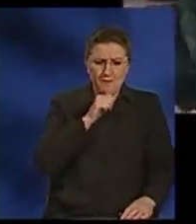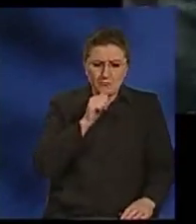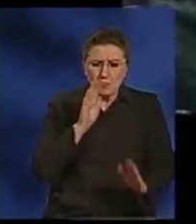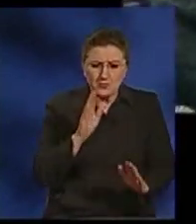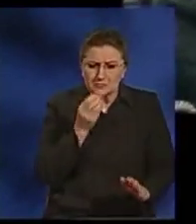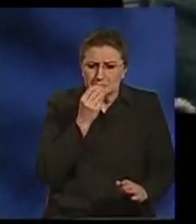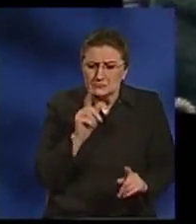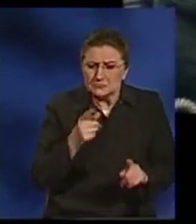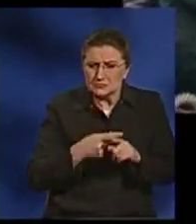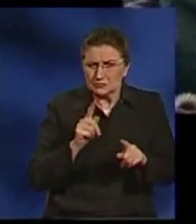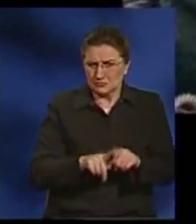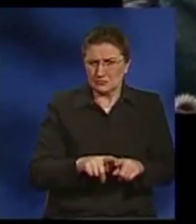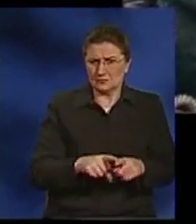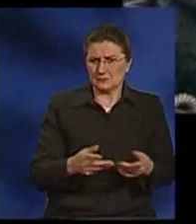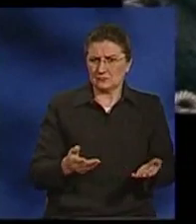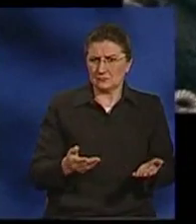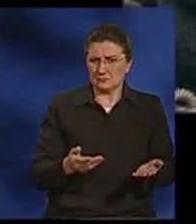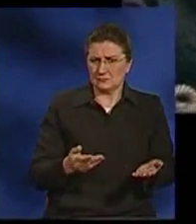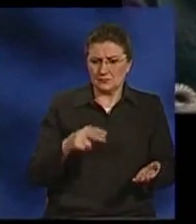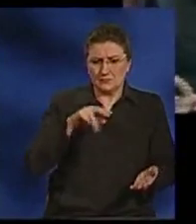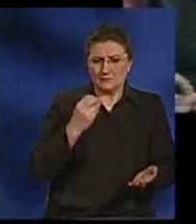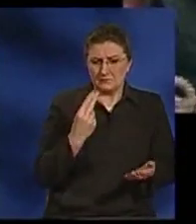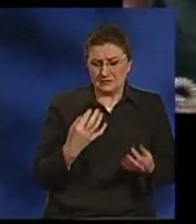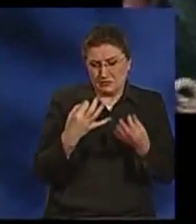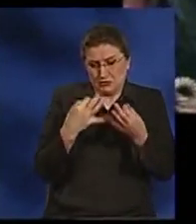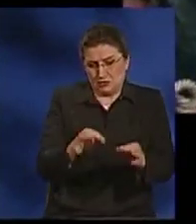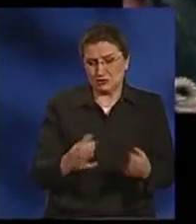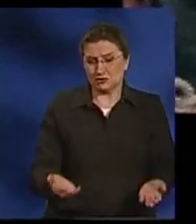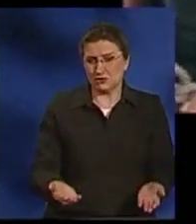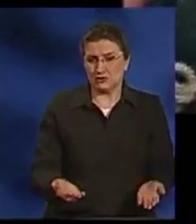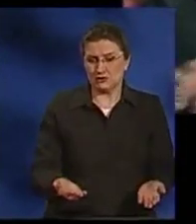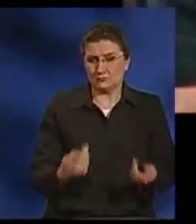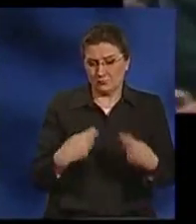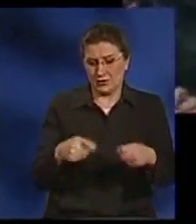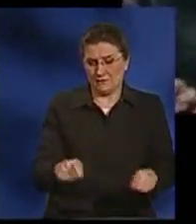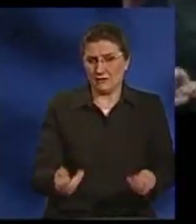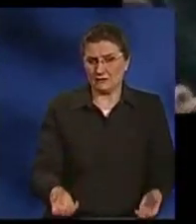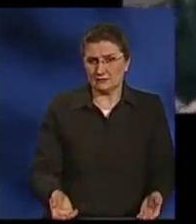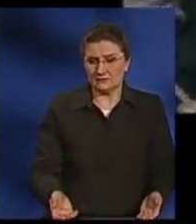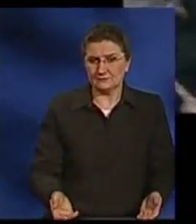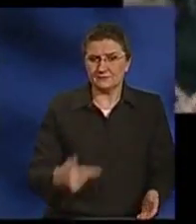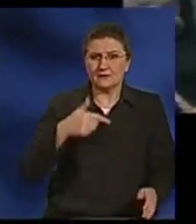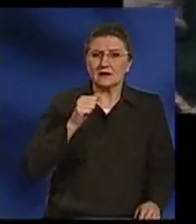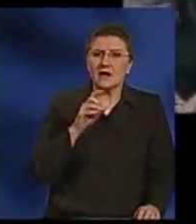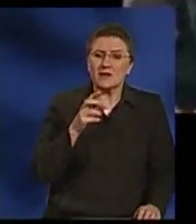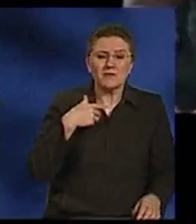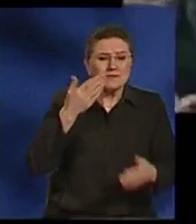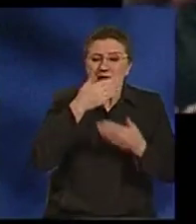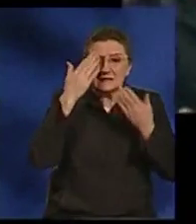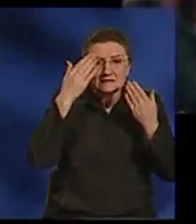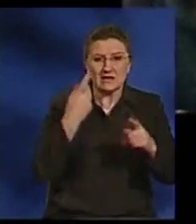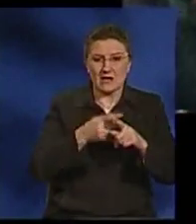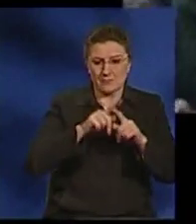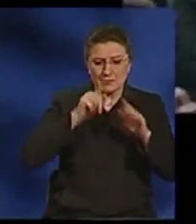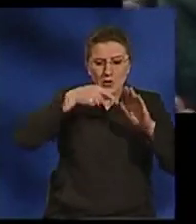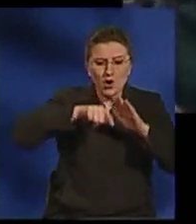-то? Тем более, тем более, что магистр Питц это одобряет вообще-то, а? Гарба, мы же ничего не знаем об этом